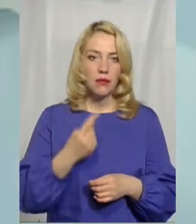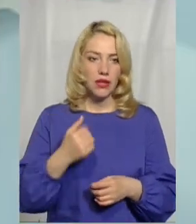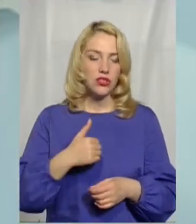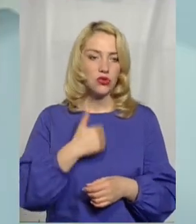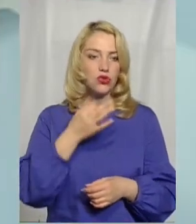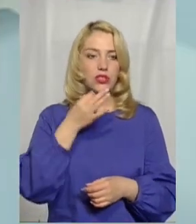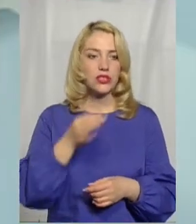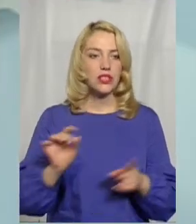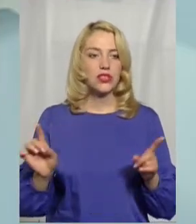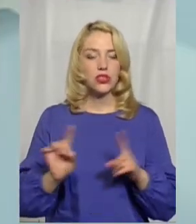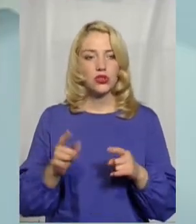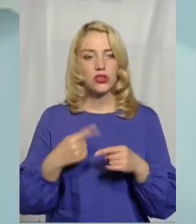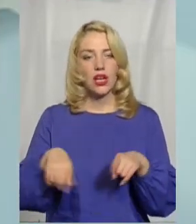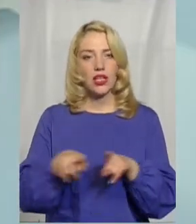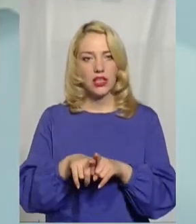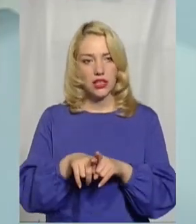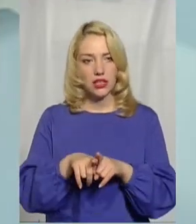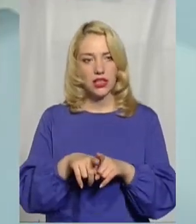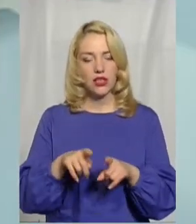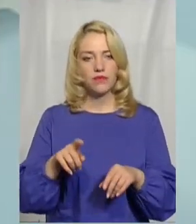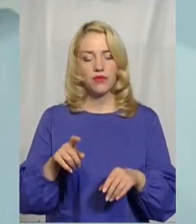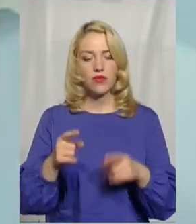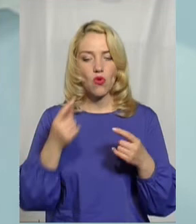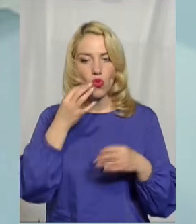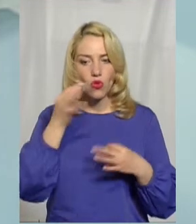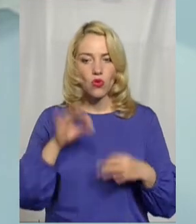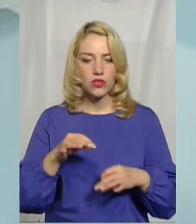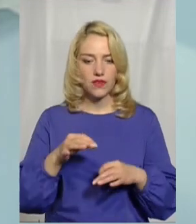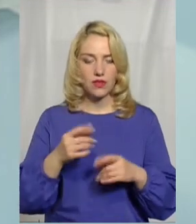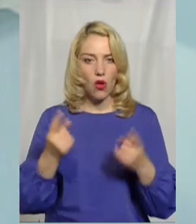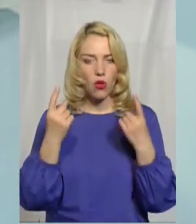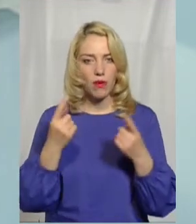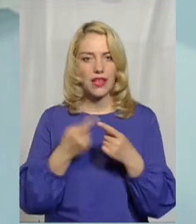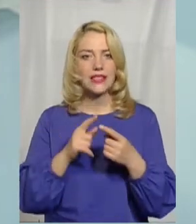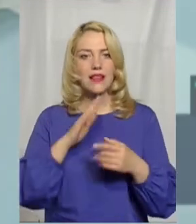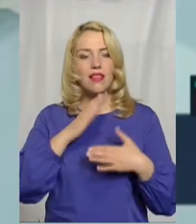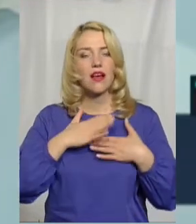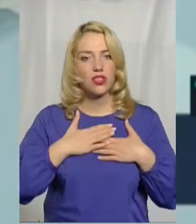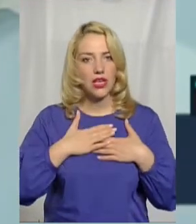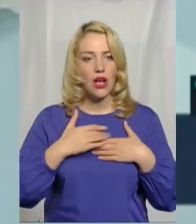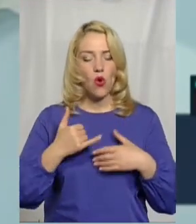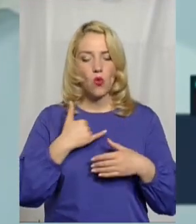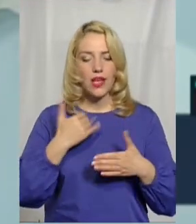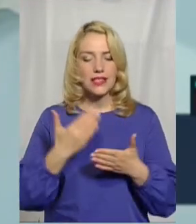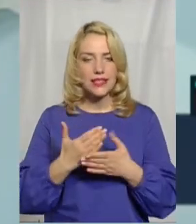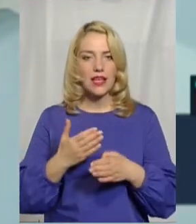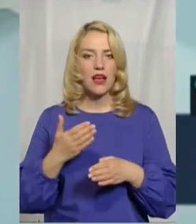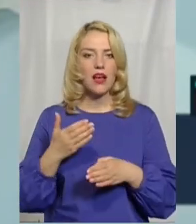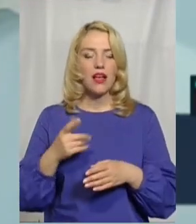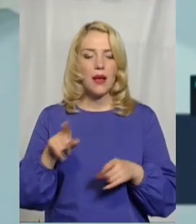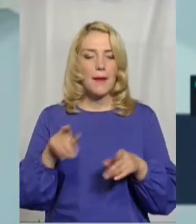що хочу сказати, що це такий глобальний досвід лише наш, адже в нас є методичні розробки, як